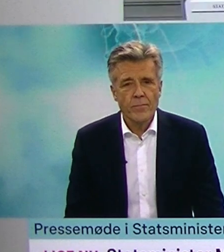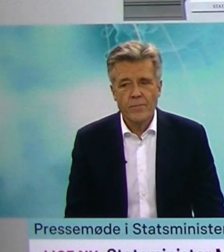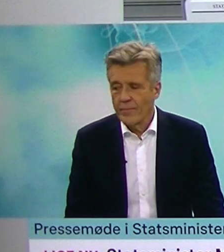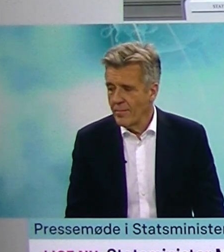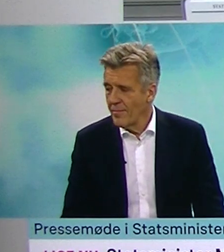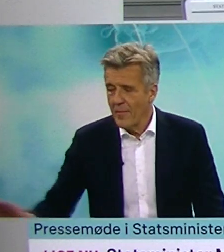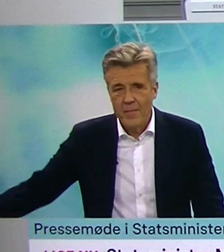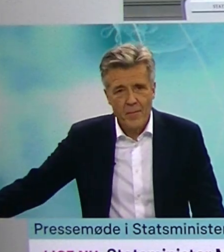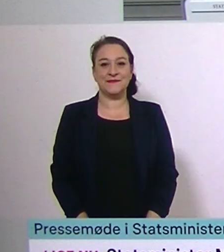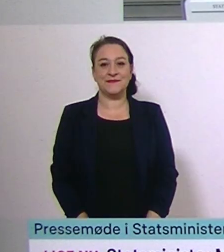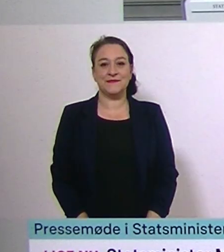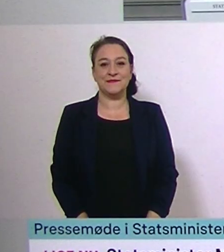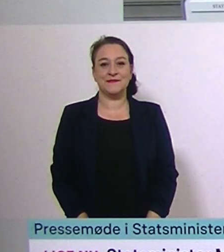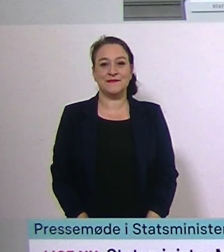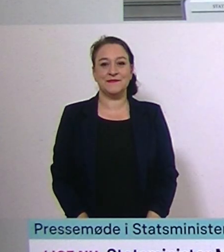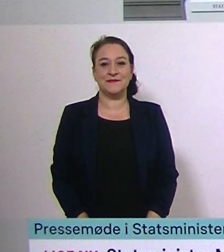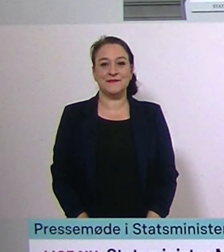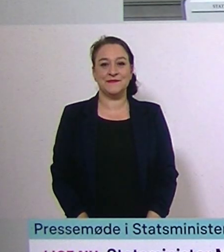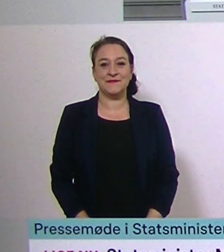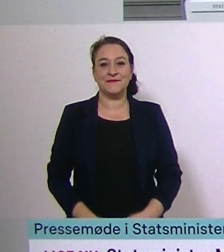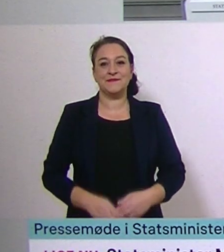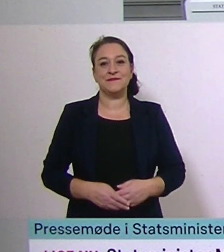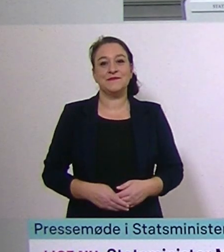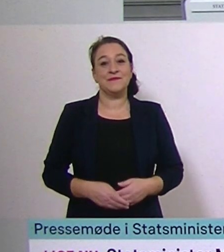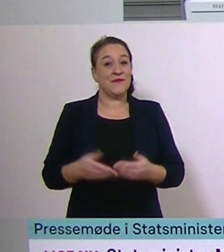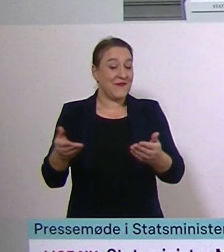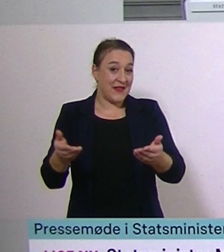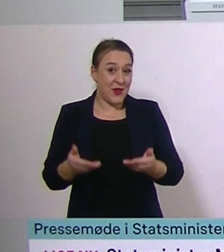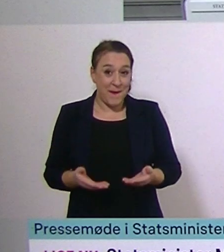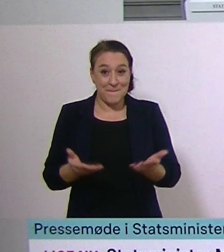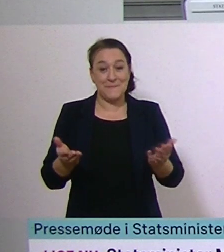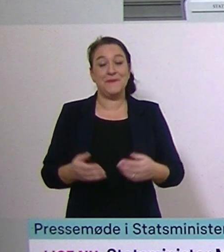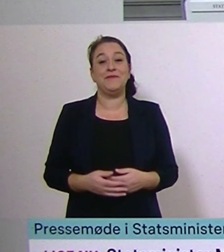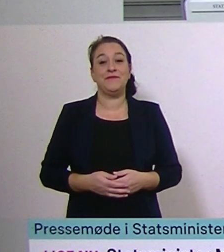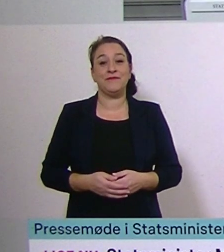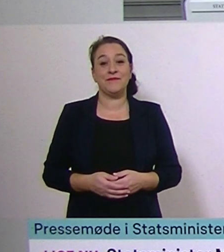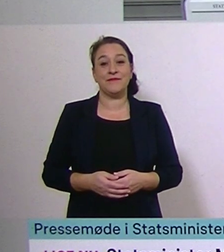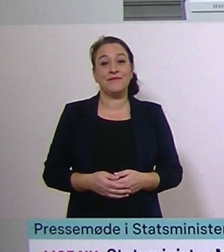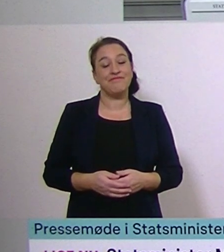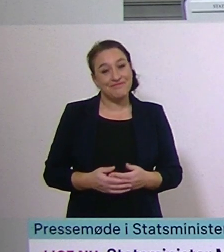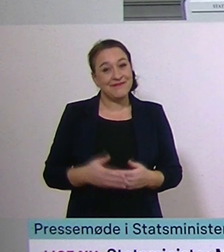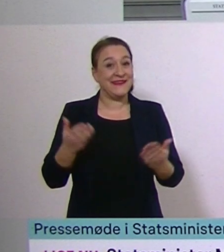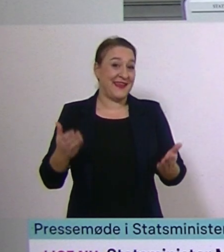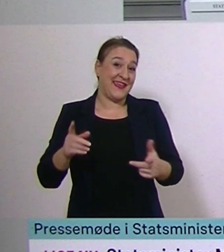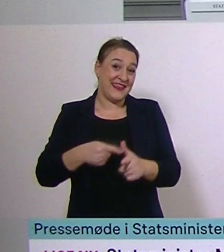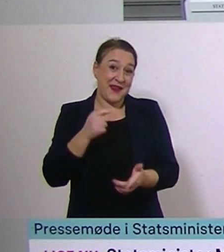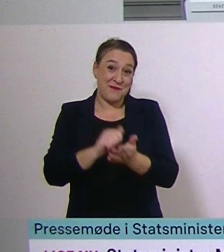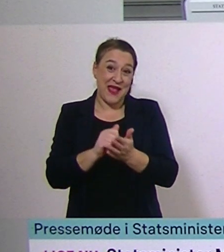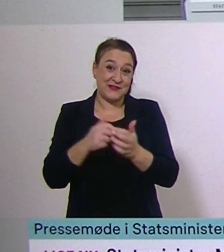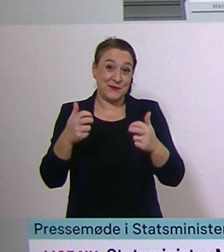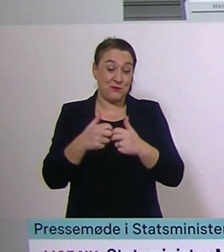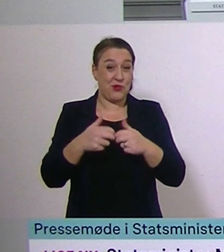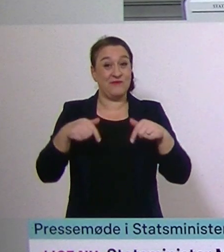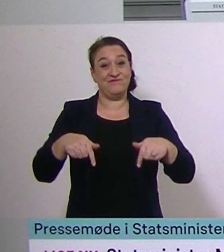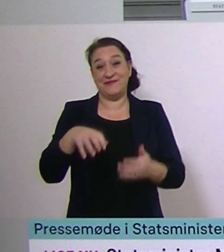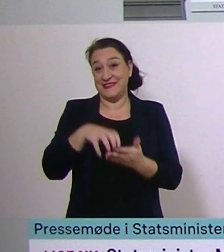ham fra Statens Stemme Institut. til endnu et presmøde her i statsministeriet